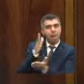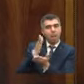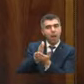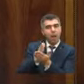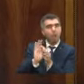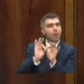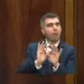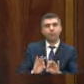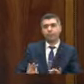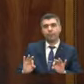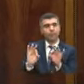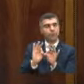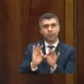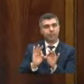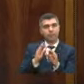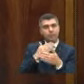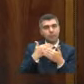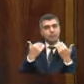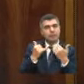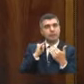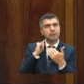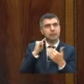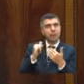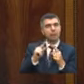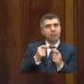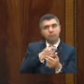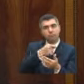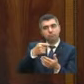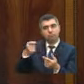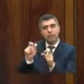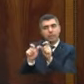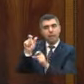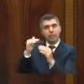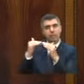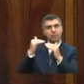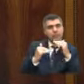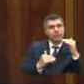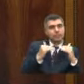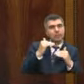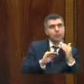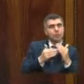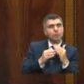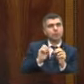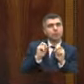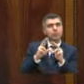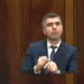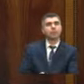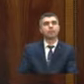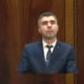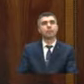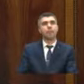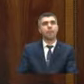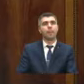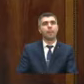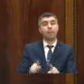الضريبة آلية مركزية لإعادة توزيع الثروة والحد من التفاوتات الاجتماعية والمجالية. هل